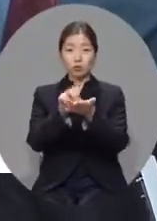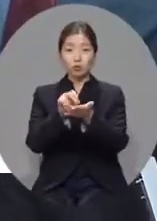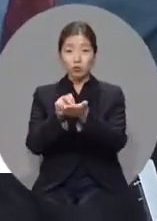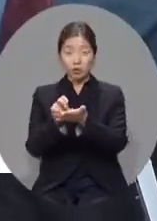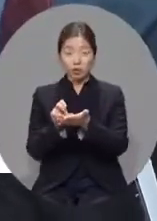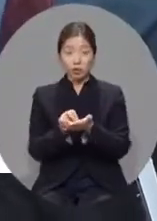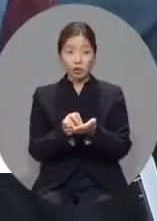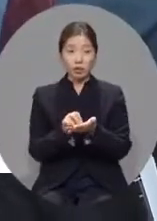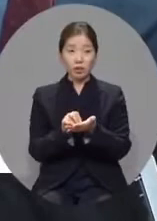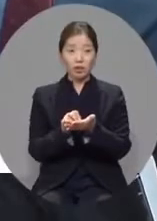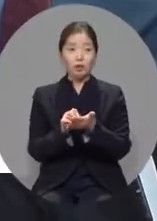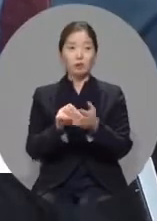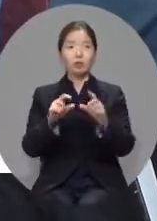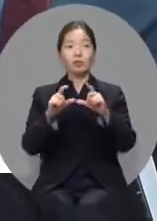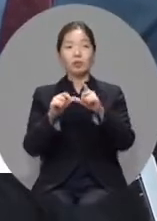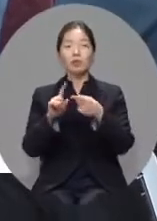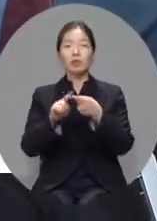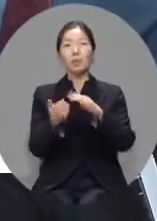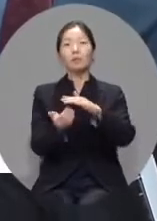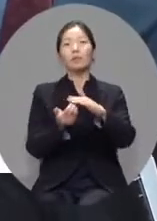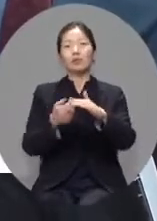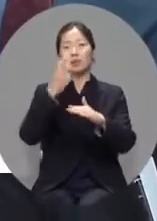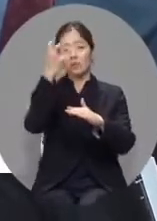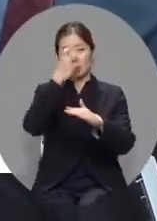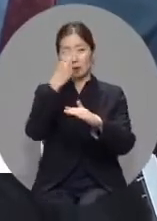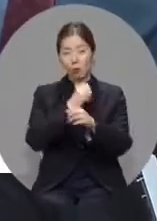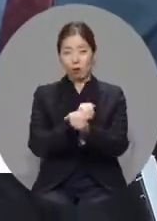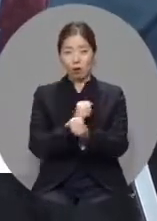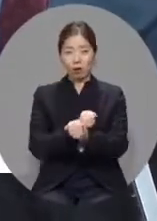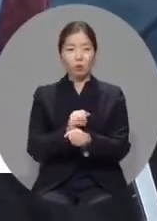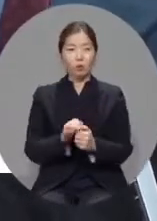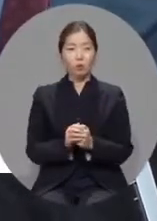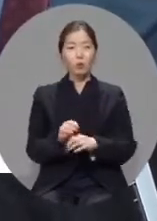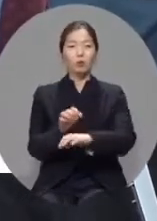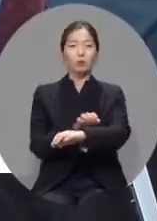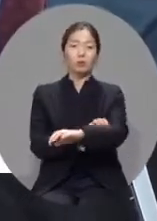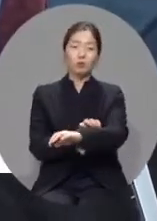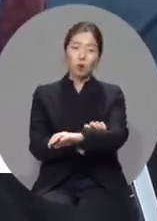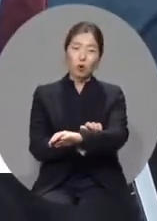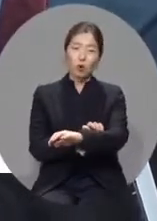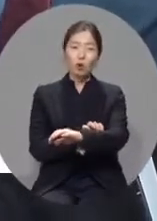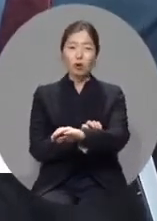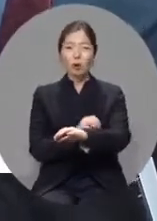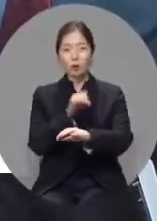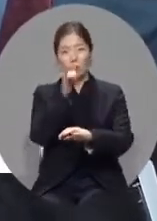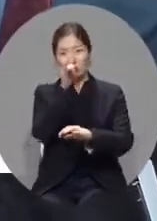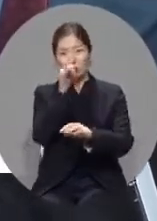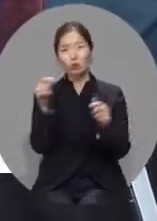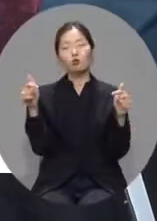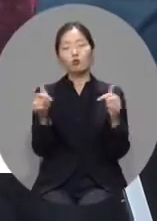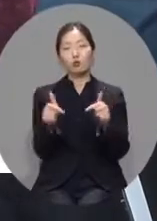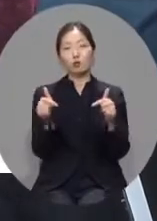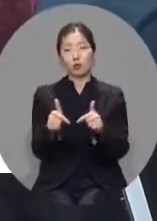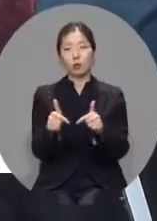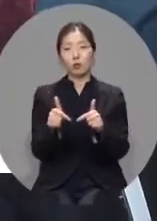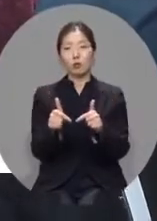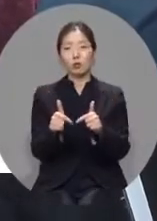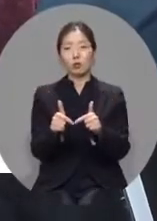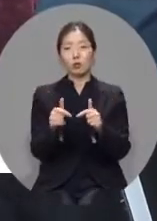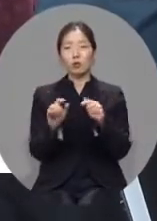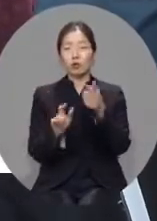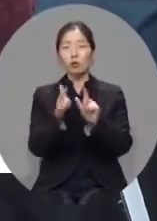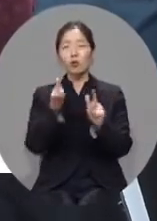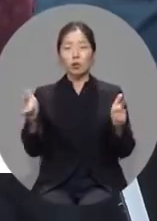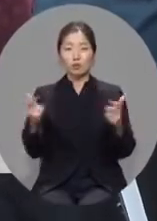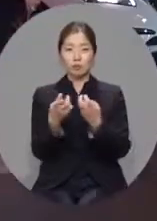소재가 있는 그런 분야에 대해서 미리 점검을 해가지고 불편이라든지 부작용이 최소화되도록 하기 위한 그런